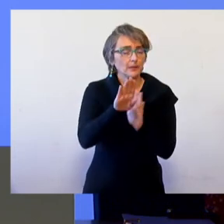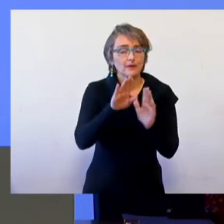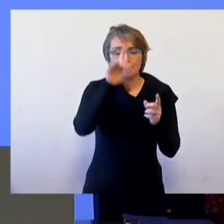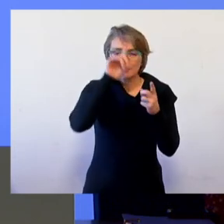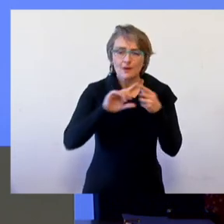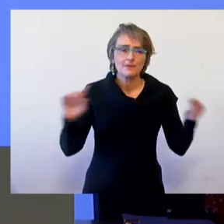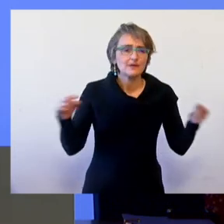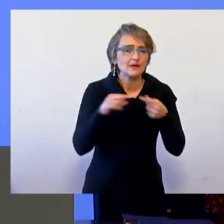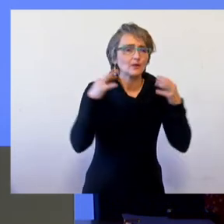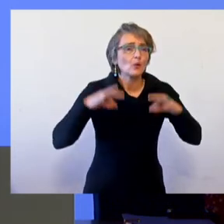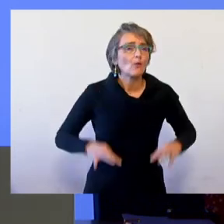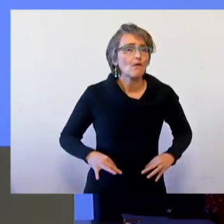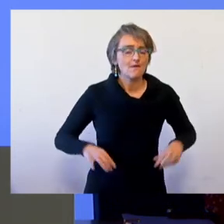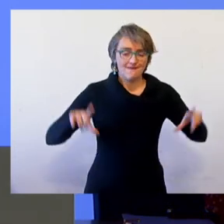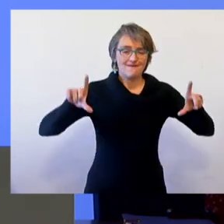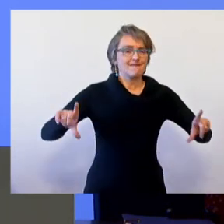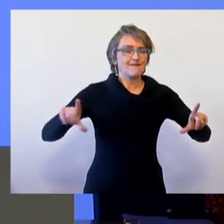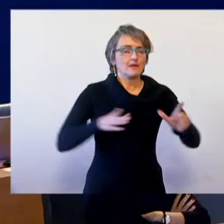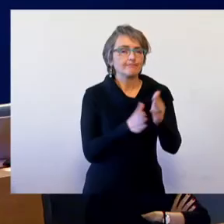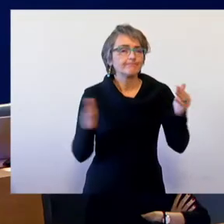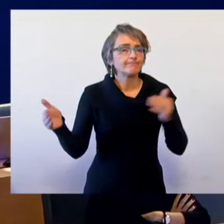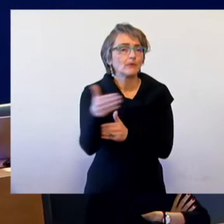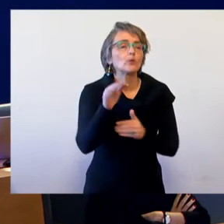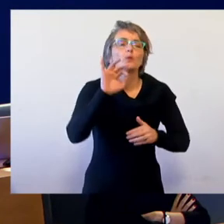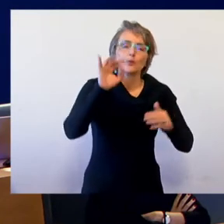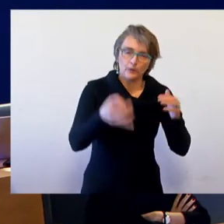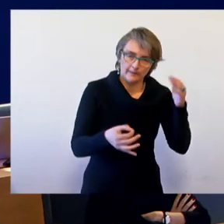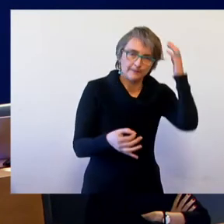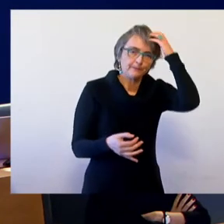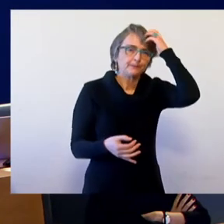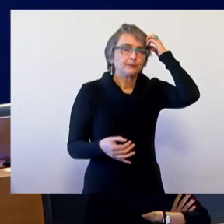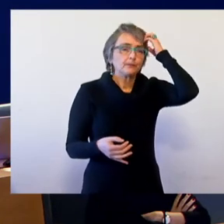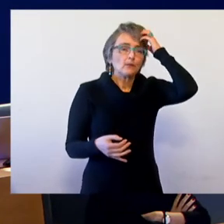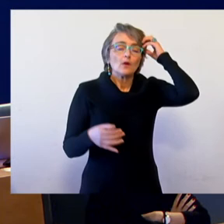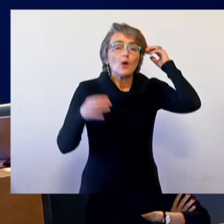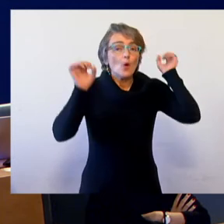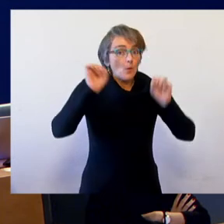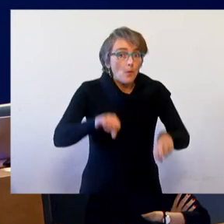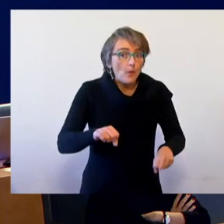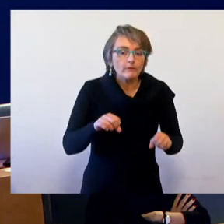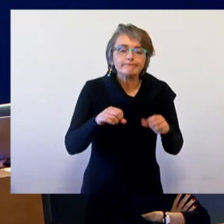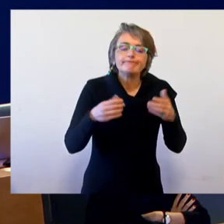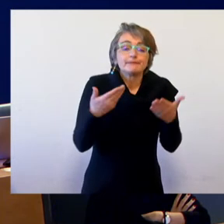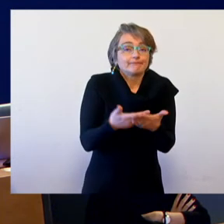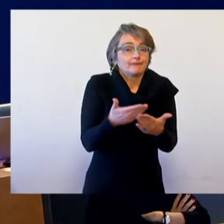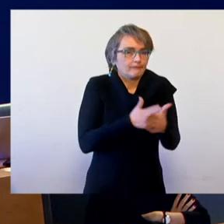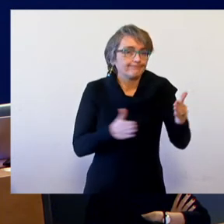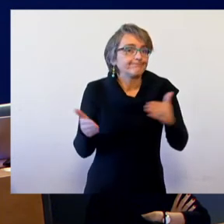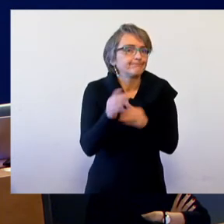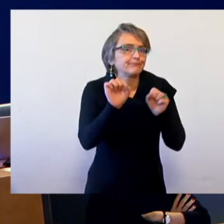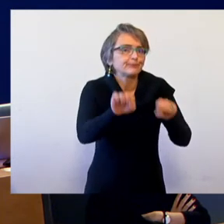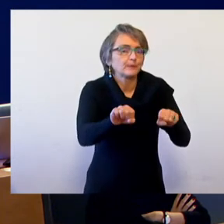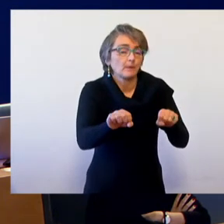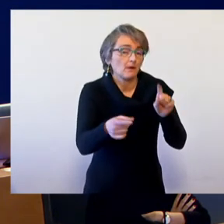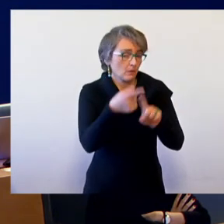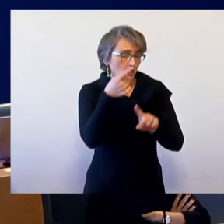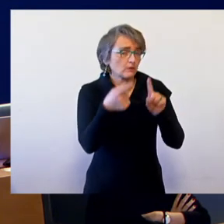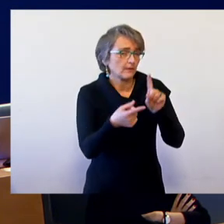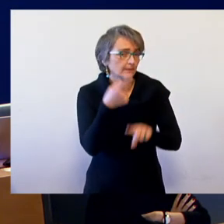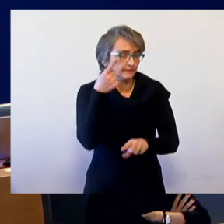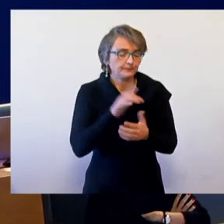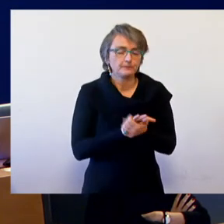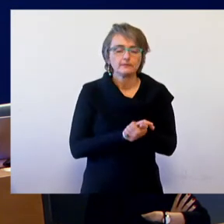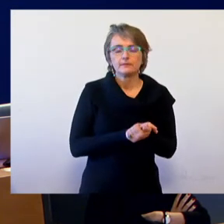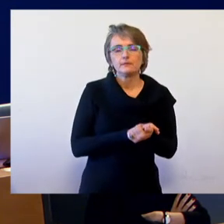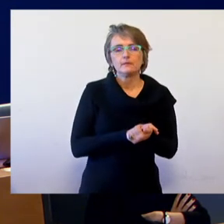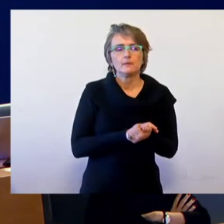scolaire. Il y a donc une carte scolaire, mais il y a aussi des possibilités de dérogation à la carte scolaire. C'est un point extrêmement important, et là